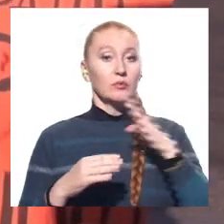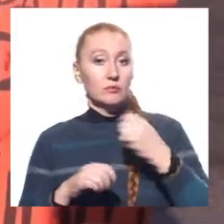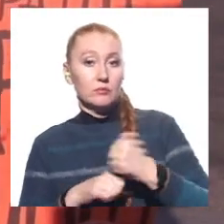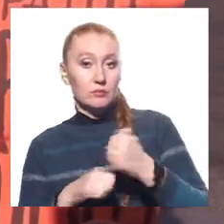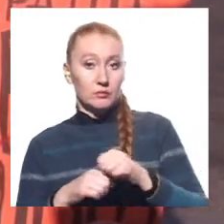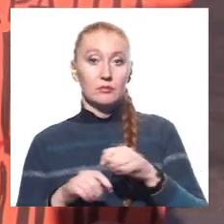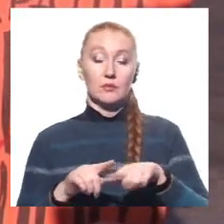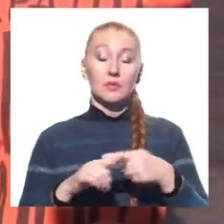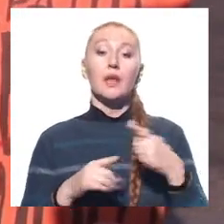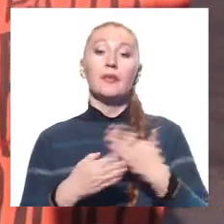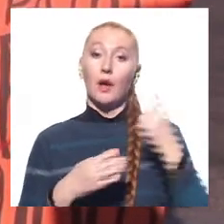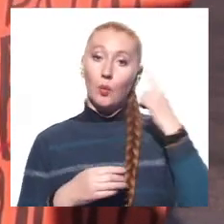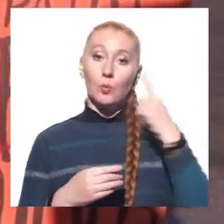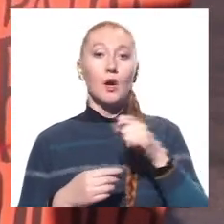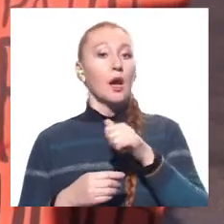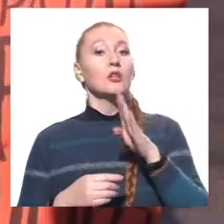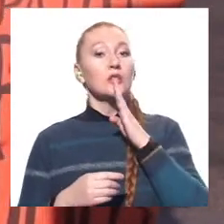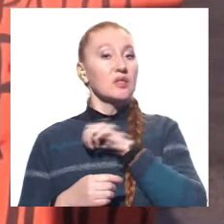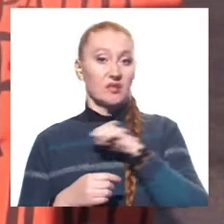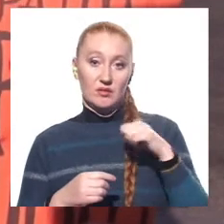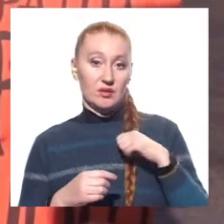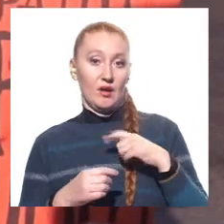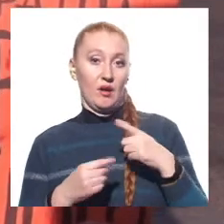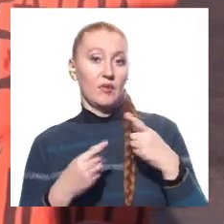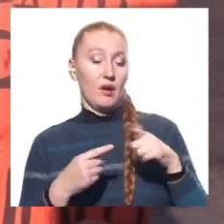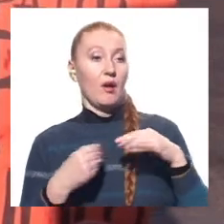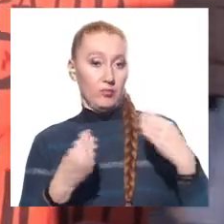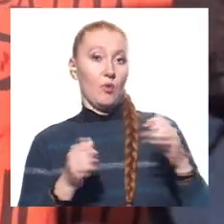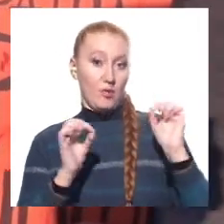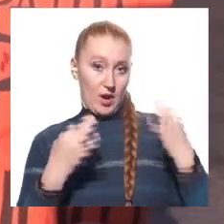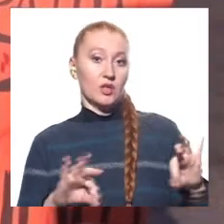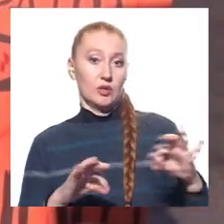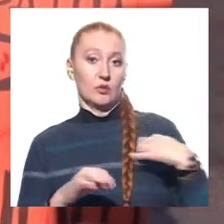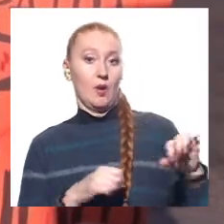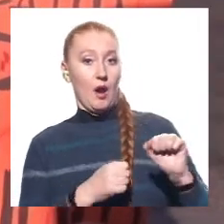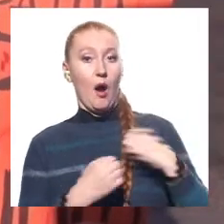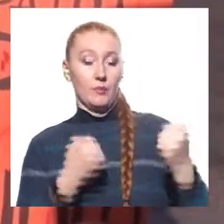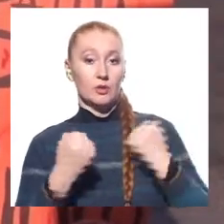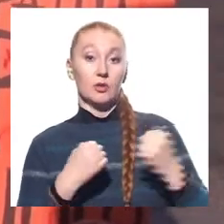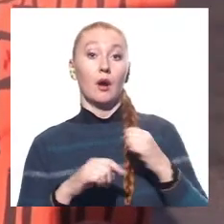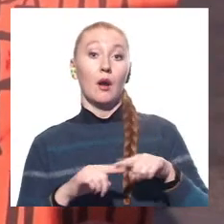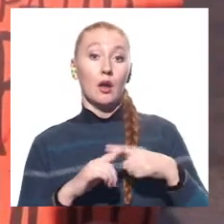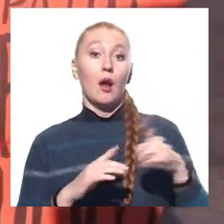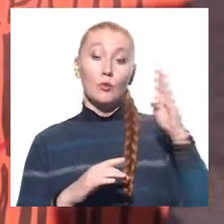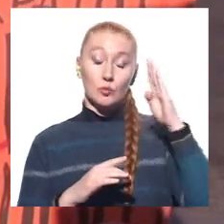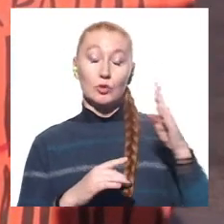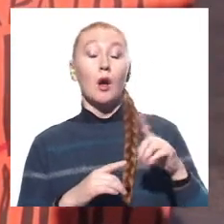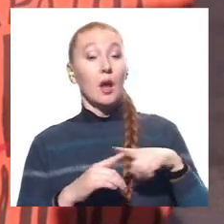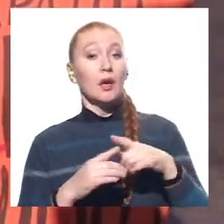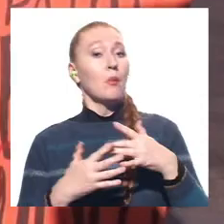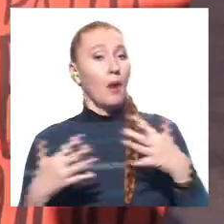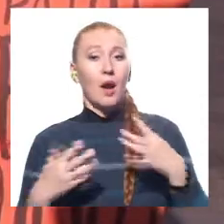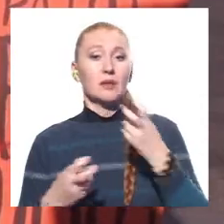Є така думка, що жінки самі провокують агресію з боку чоловіків, і ну, є